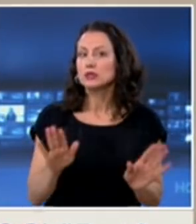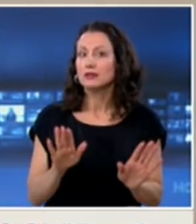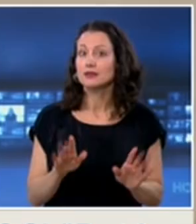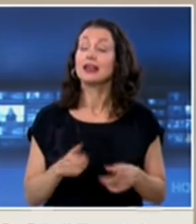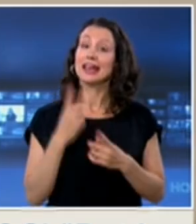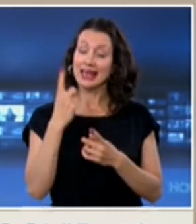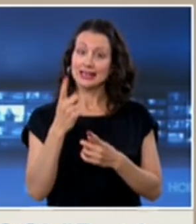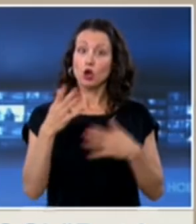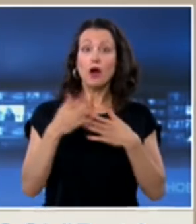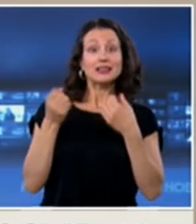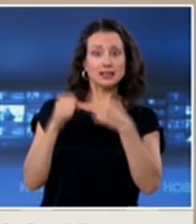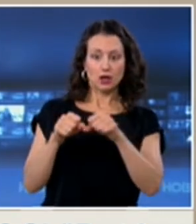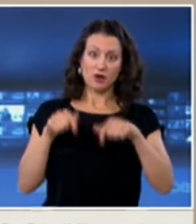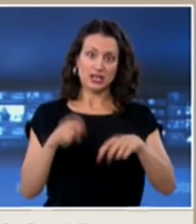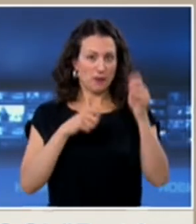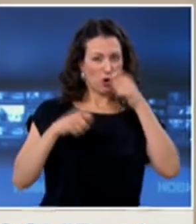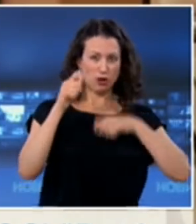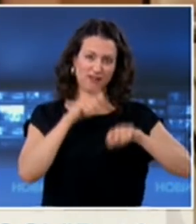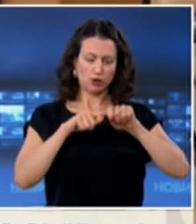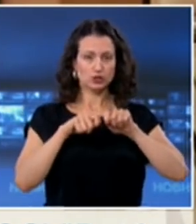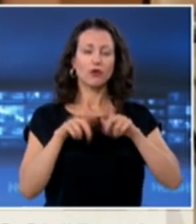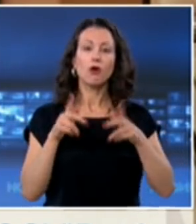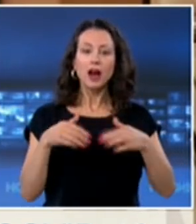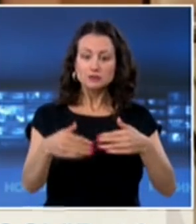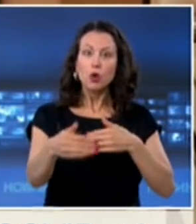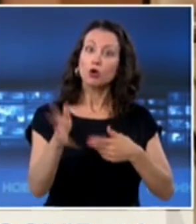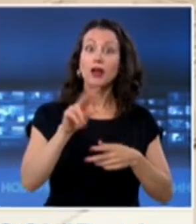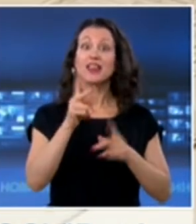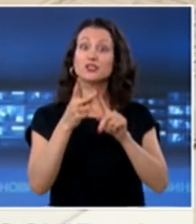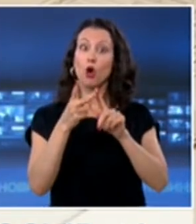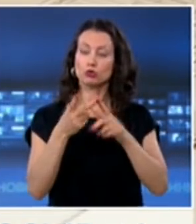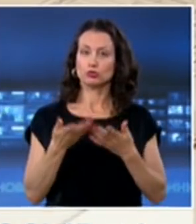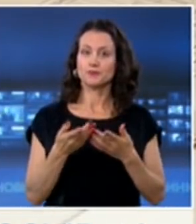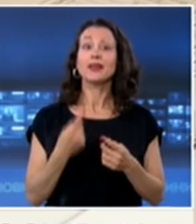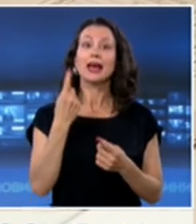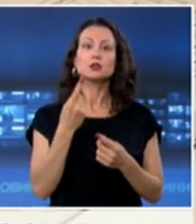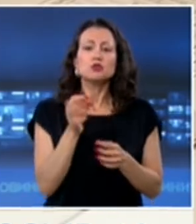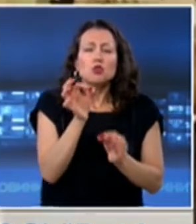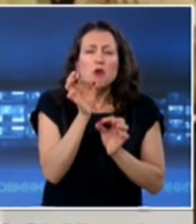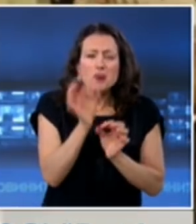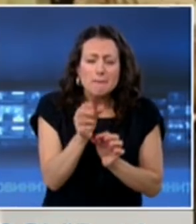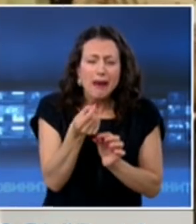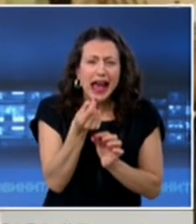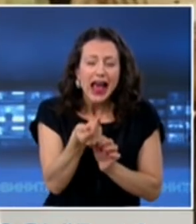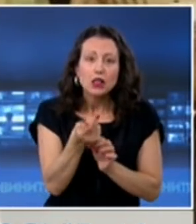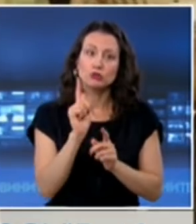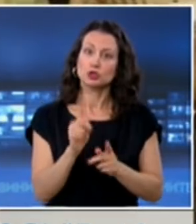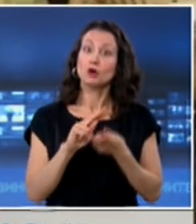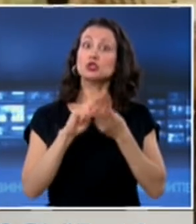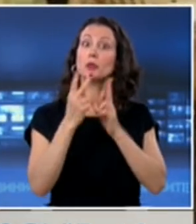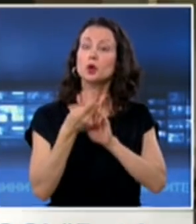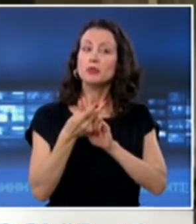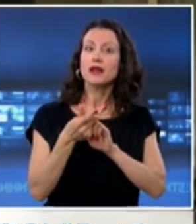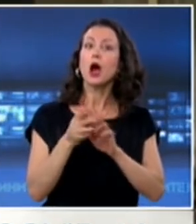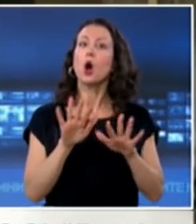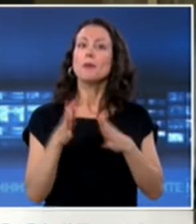другото започва така всеки момент. А едното от разработените антитела е толкова малко, че може дори да промени обичайния метод